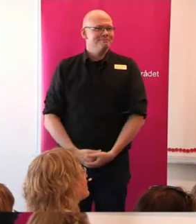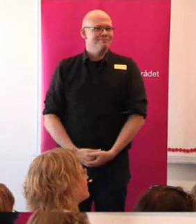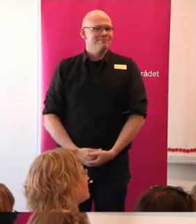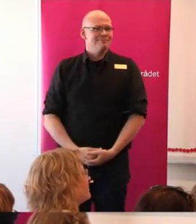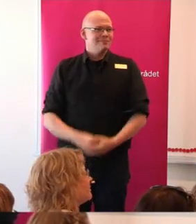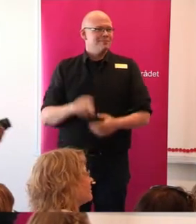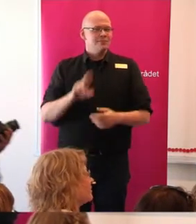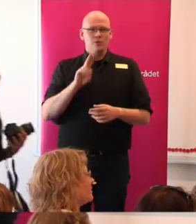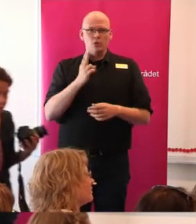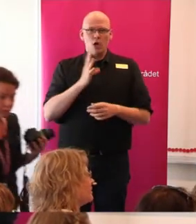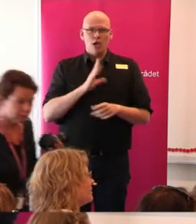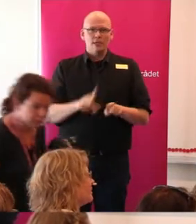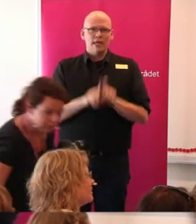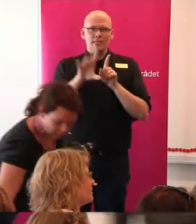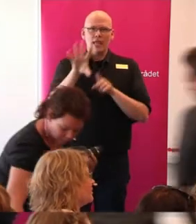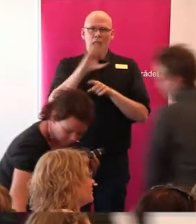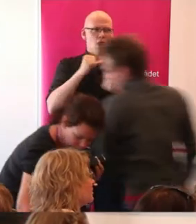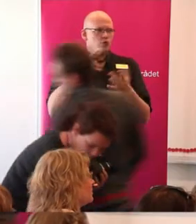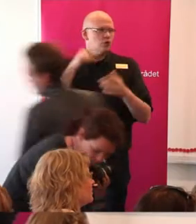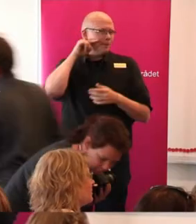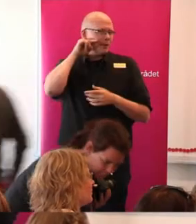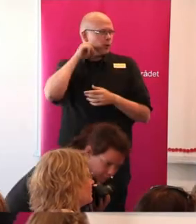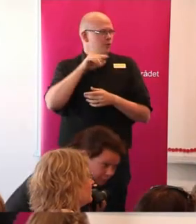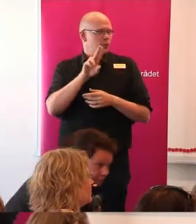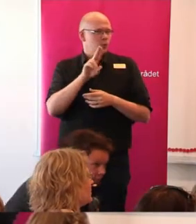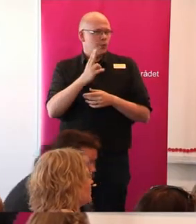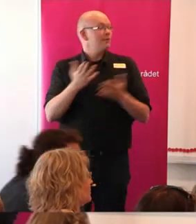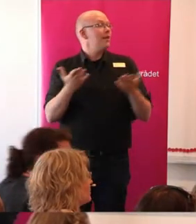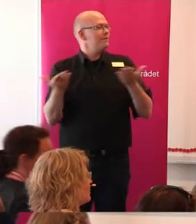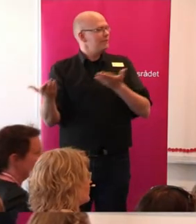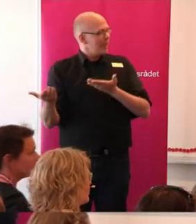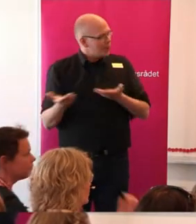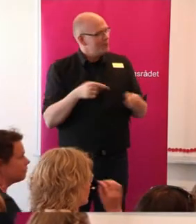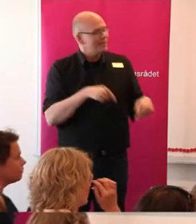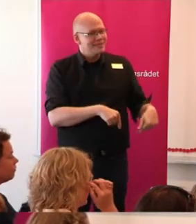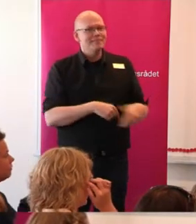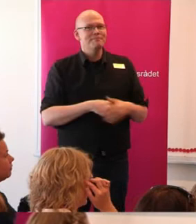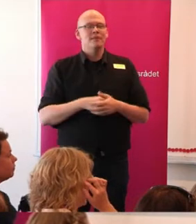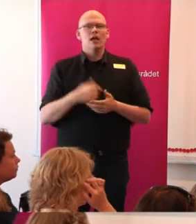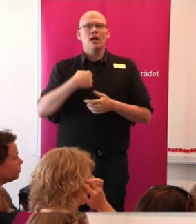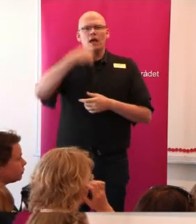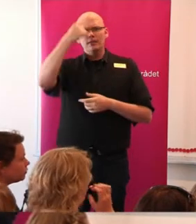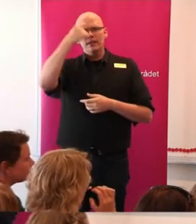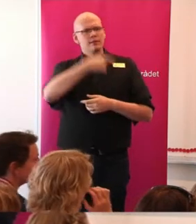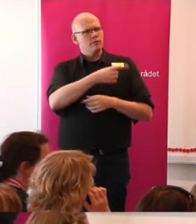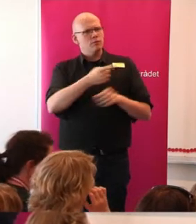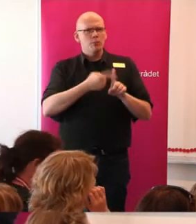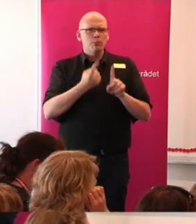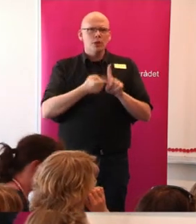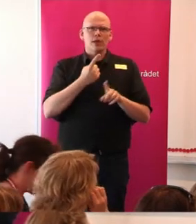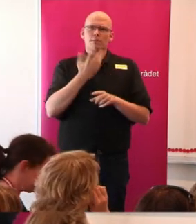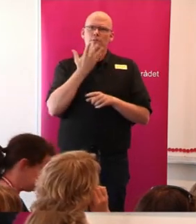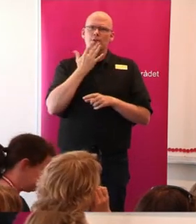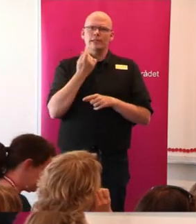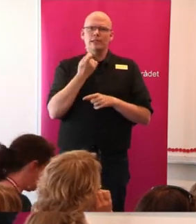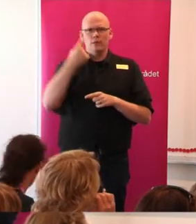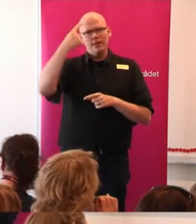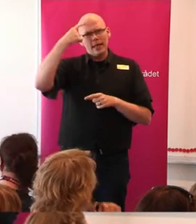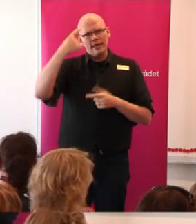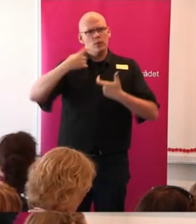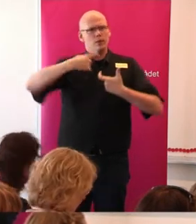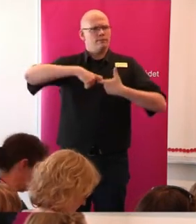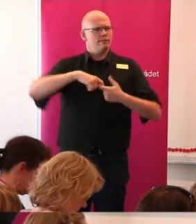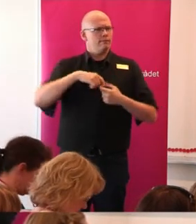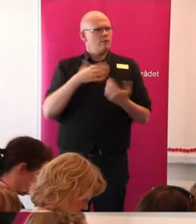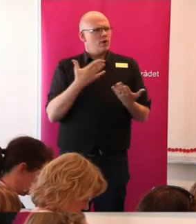Nu har nästan alla mikrofon. Ja. Välkomna hit. Jag tänker att ni ska få börja reflektera lite utifrån det ni har hört